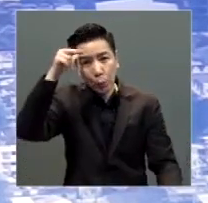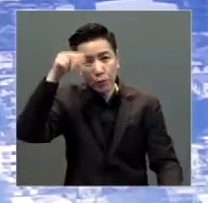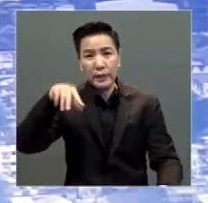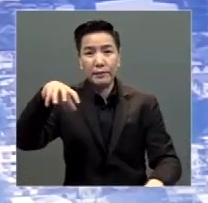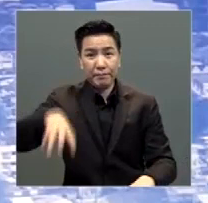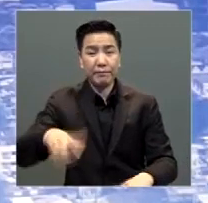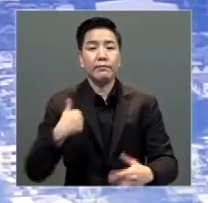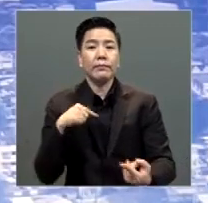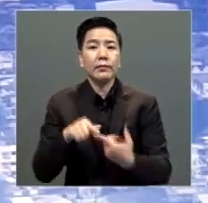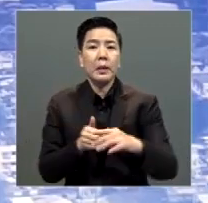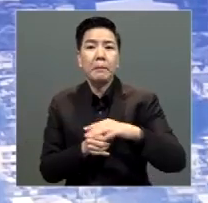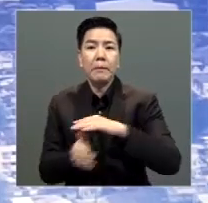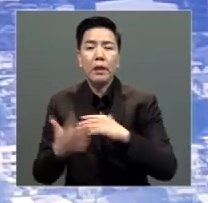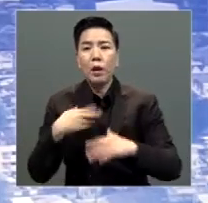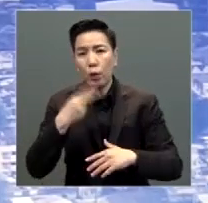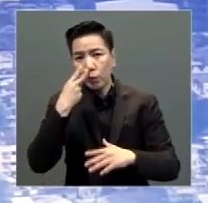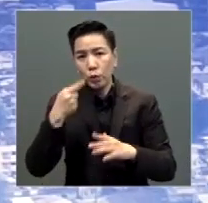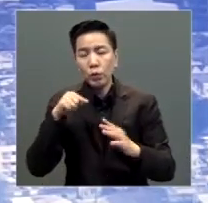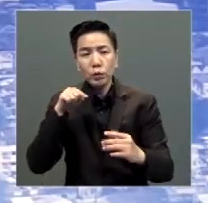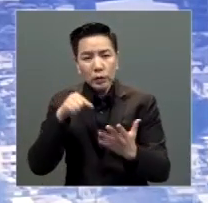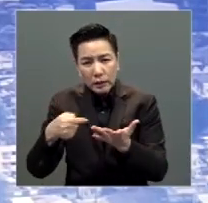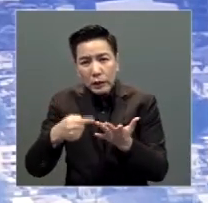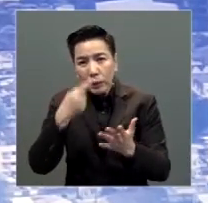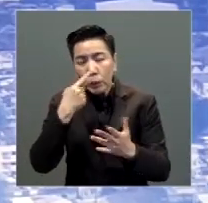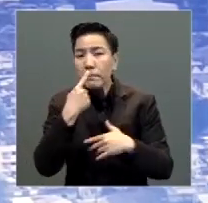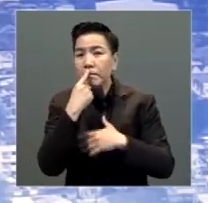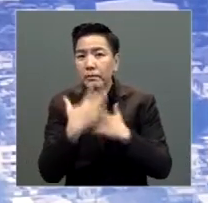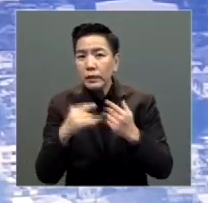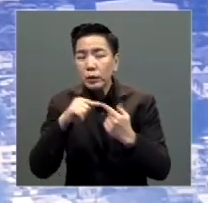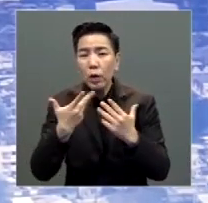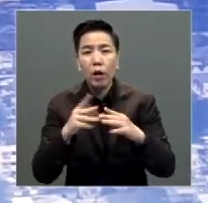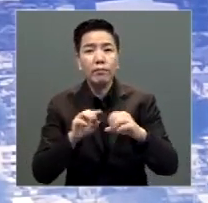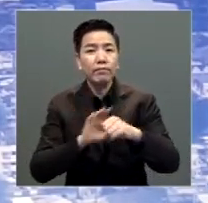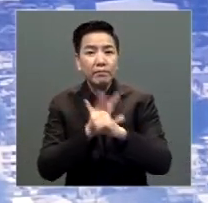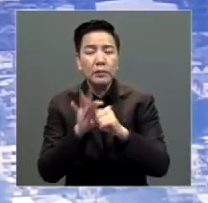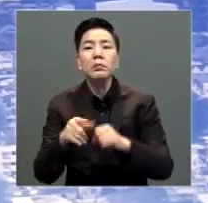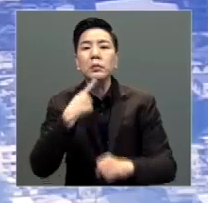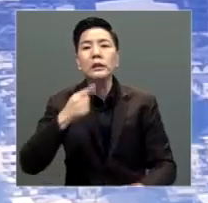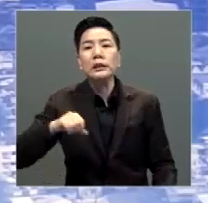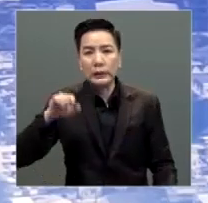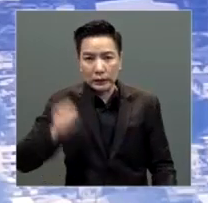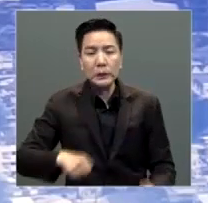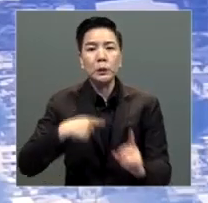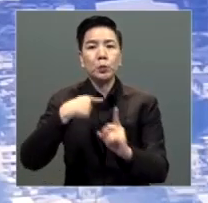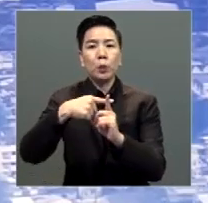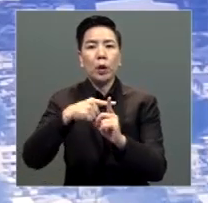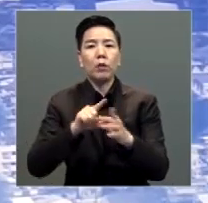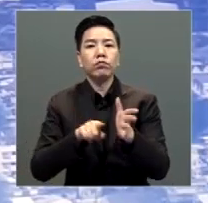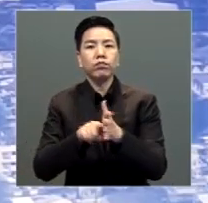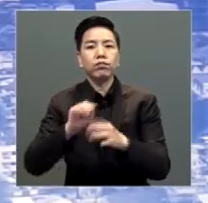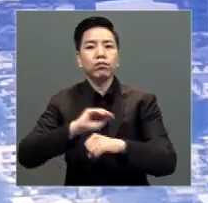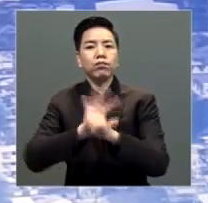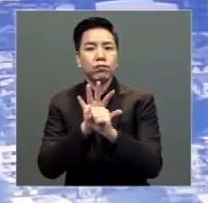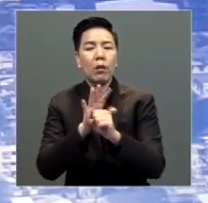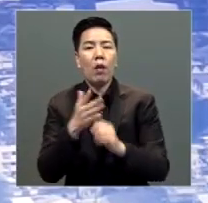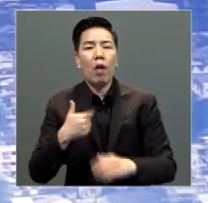ร้อมทั้งส่งตรวจโควิด-19 นะครับต่อมาก็พบว่าผลออกมายืนยันว่าติดเชื้อแล้วก็มีอา